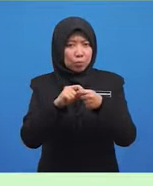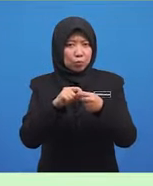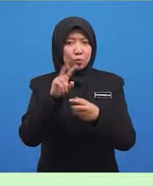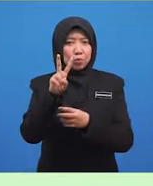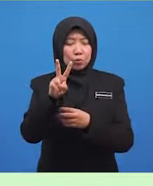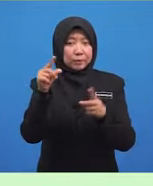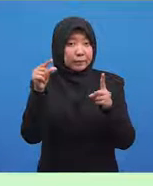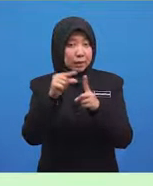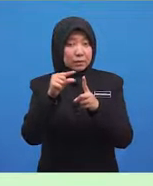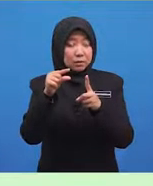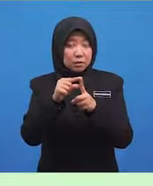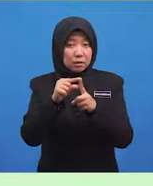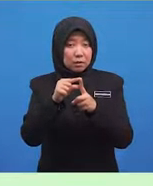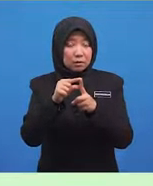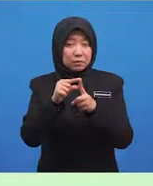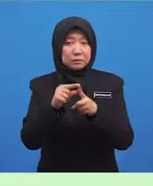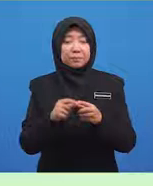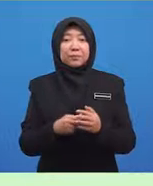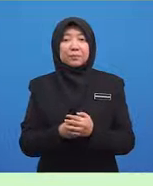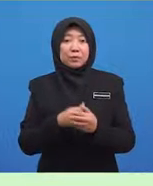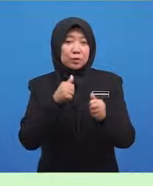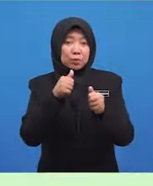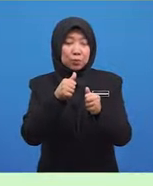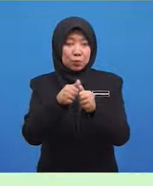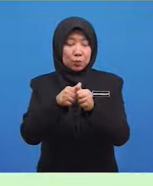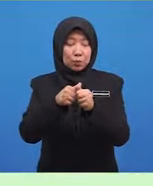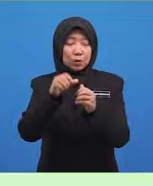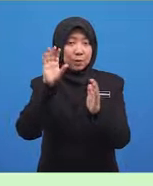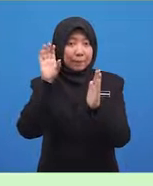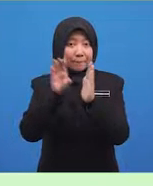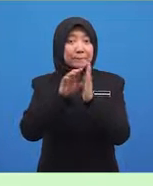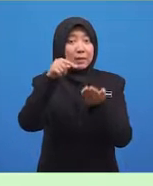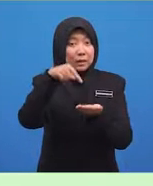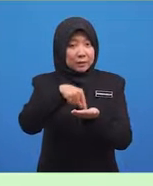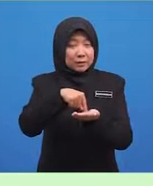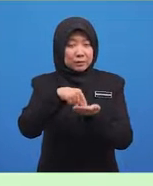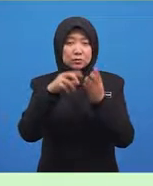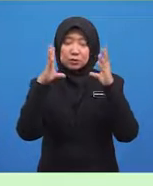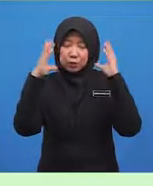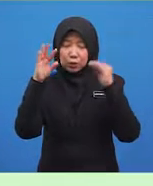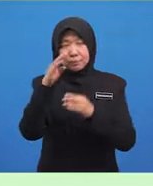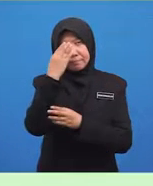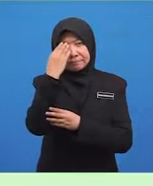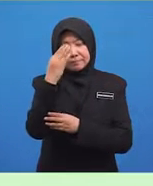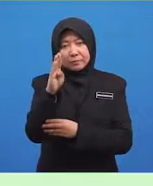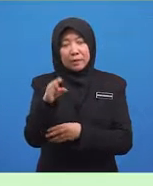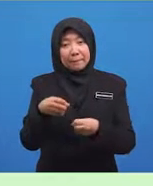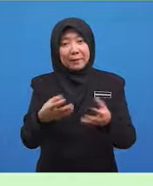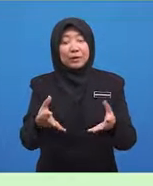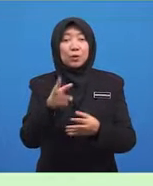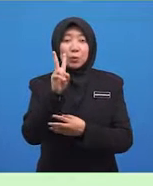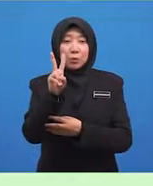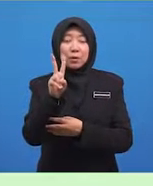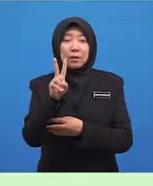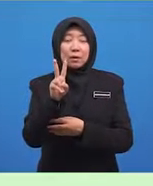dua perkataan berdasarkan gambar yang ditunjukkan ini? Cikgu beri masa untuk